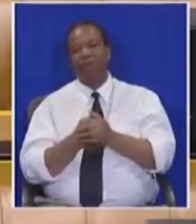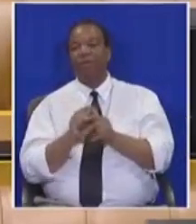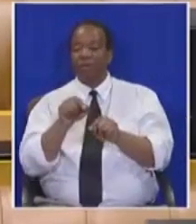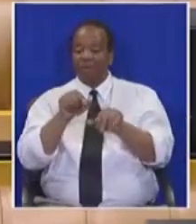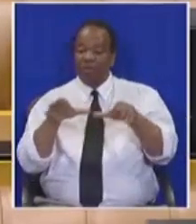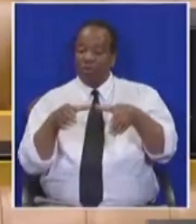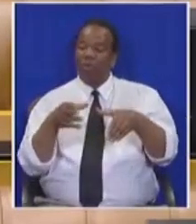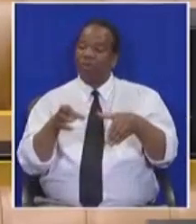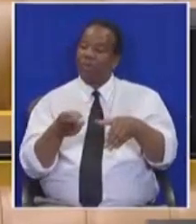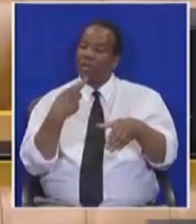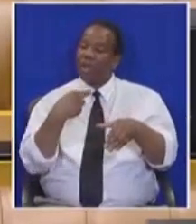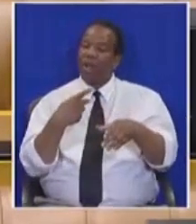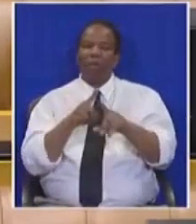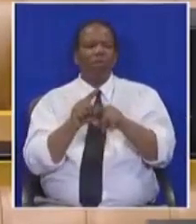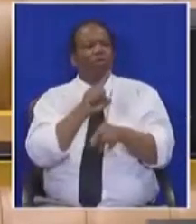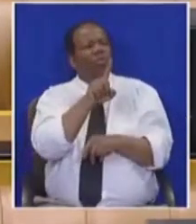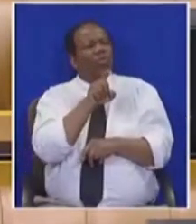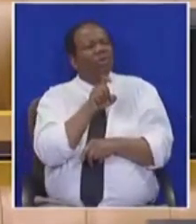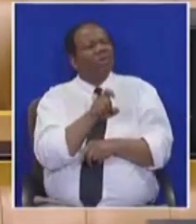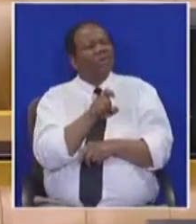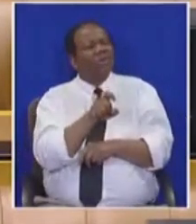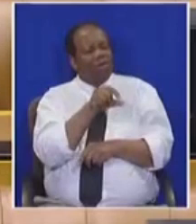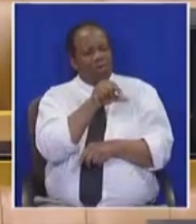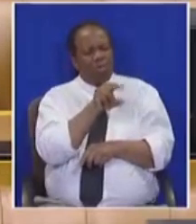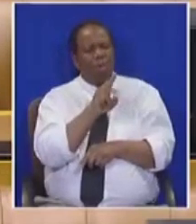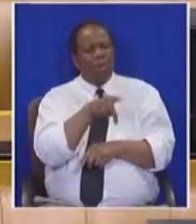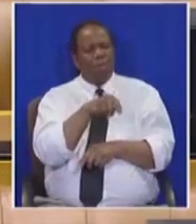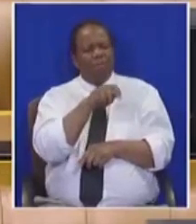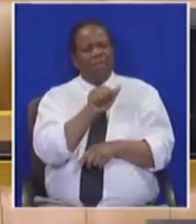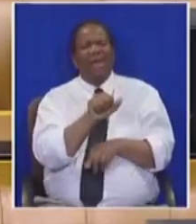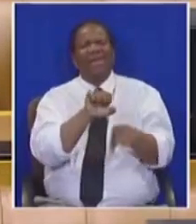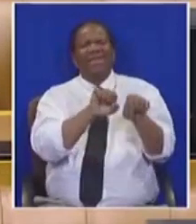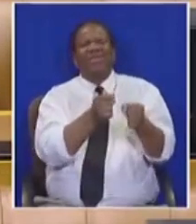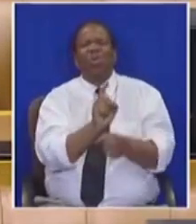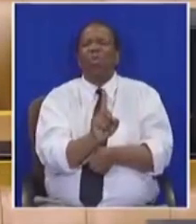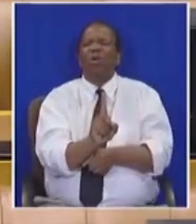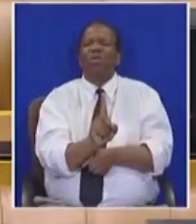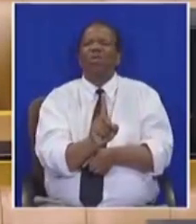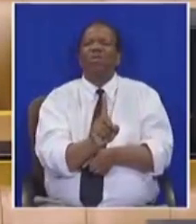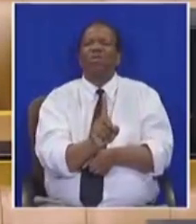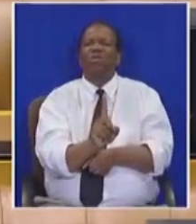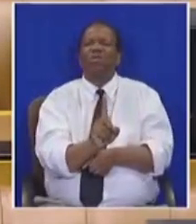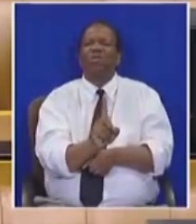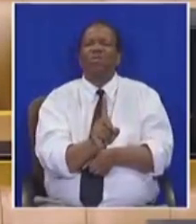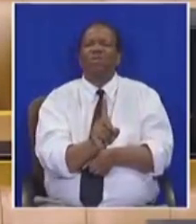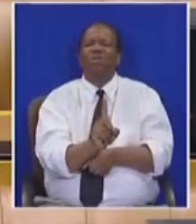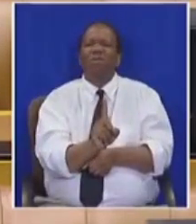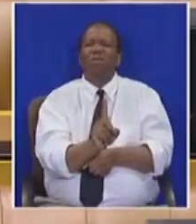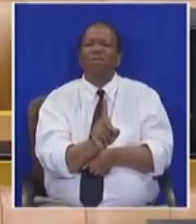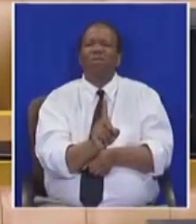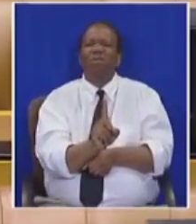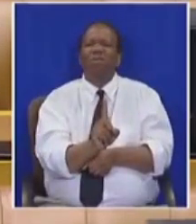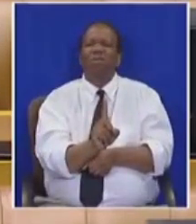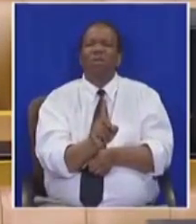abakumoshile, nami ngifana nawe, ezinye ngisifunda emaphepheni ukuthi kuyamosheka